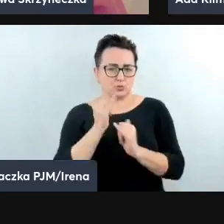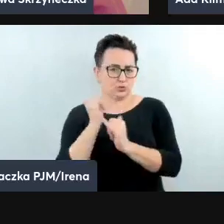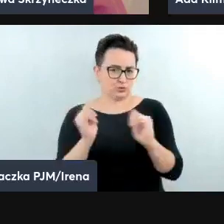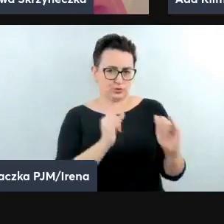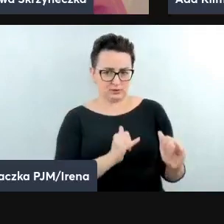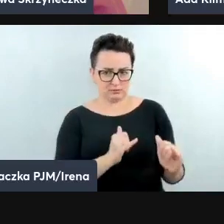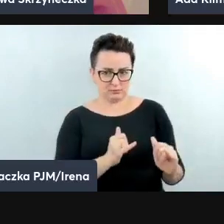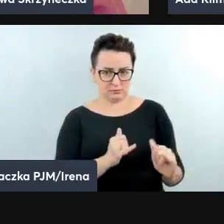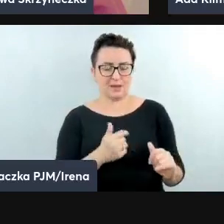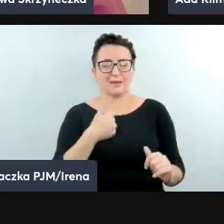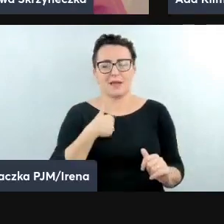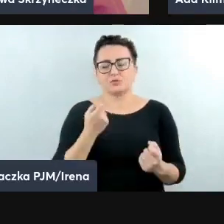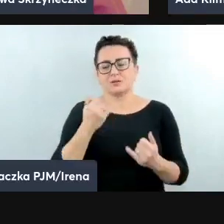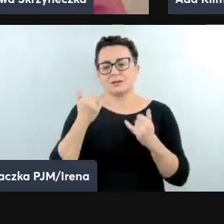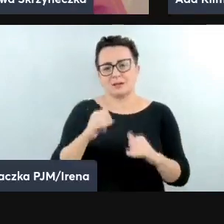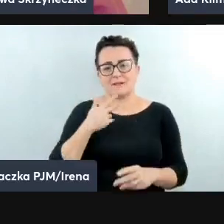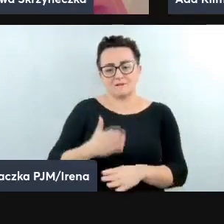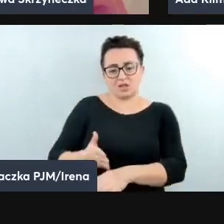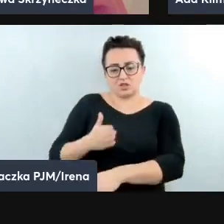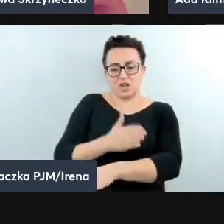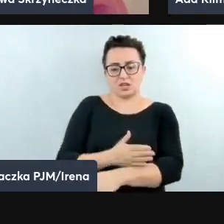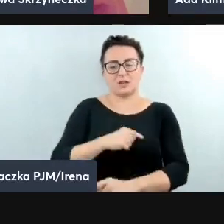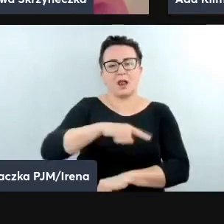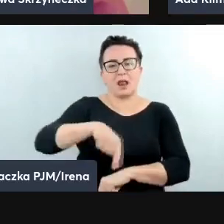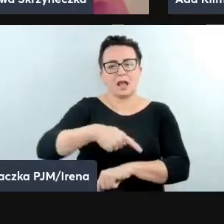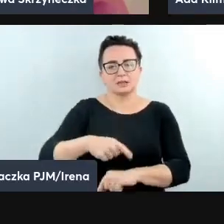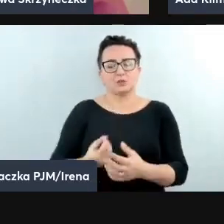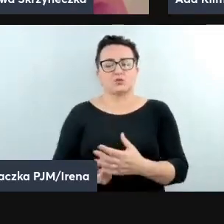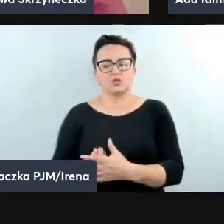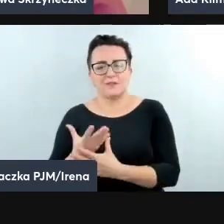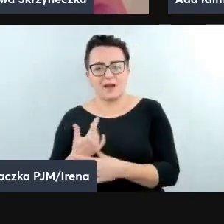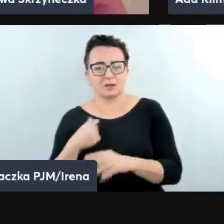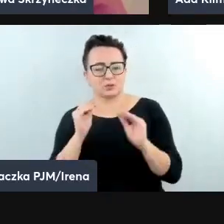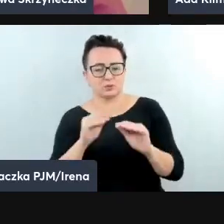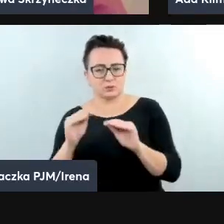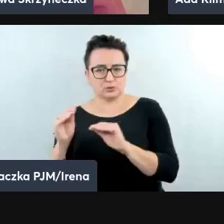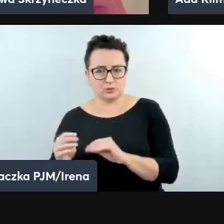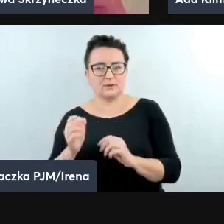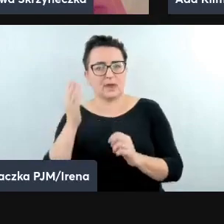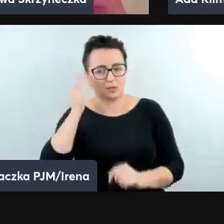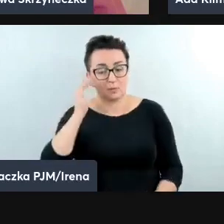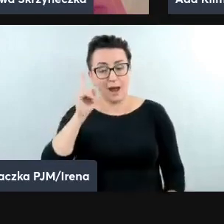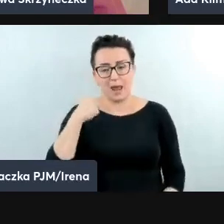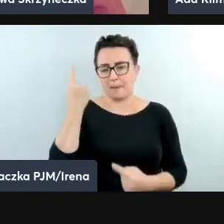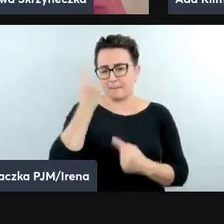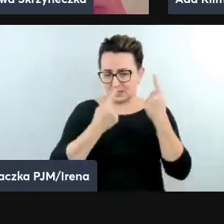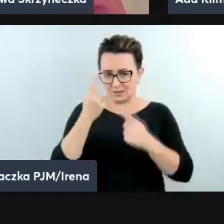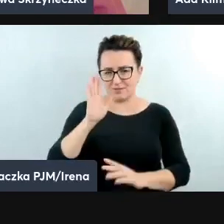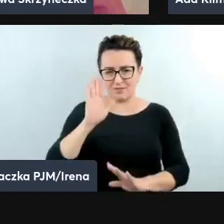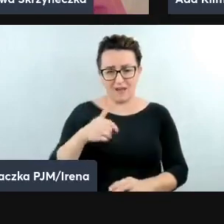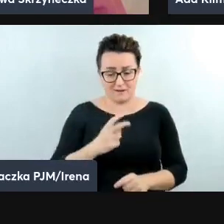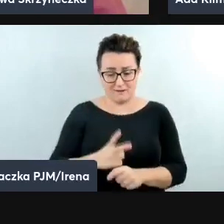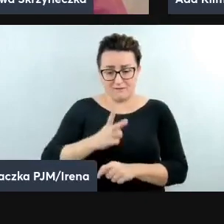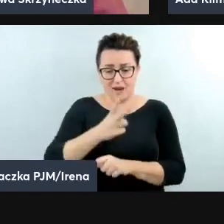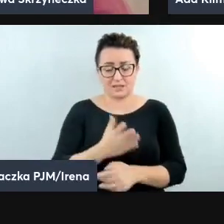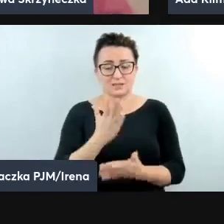o całym dojrzewaniu i tak później. Ale myślę sobie, że nawet gdybym miała wejść tylko na miesiączkę, to